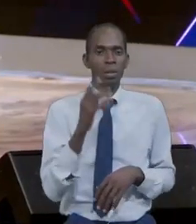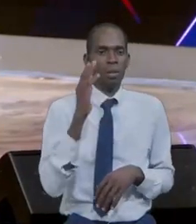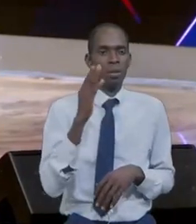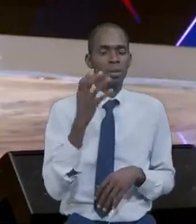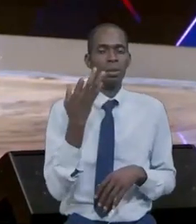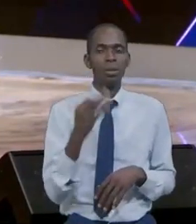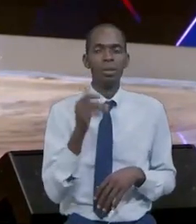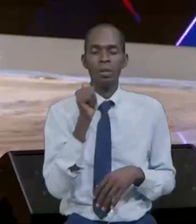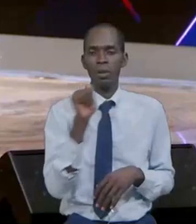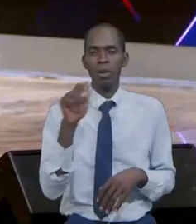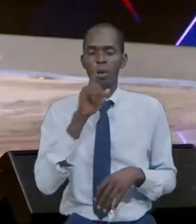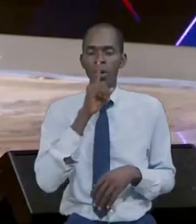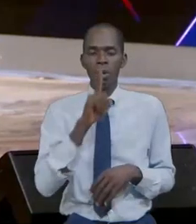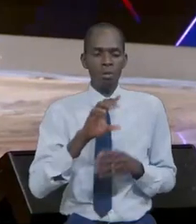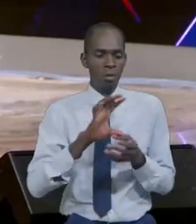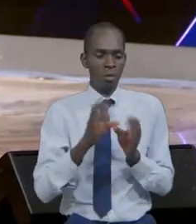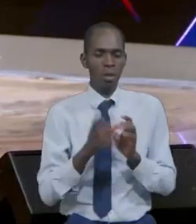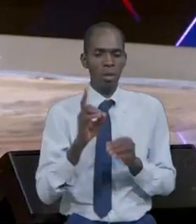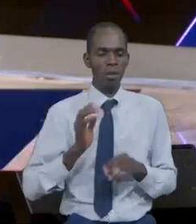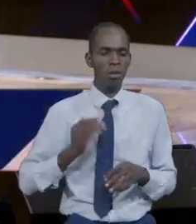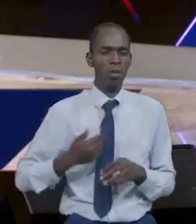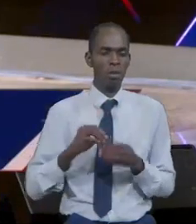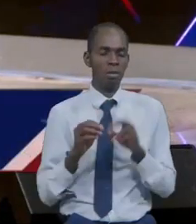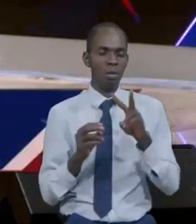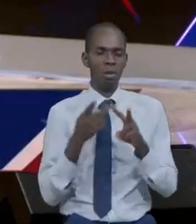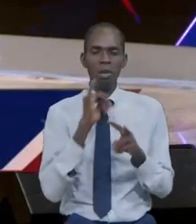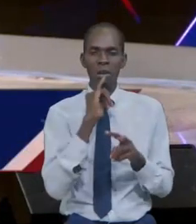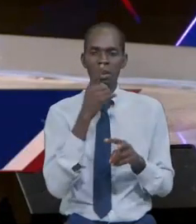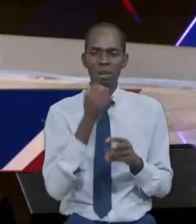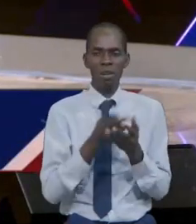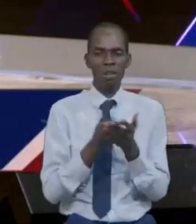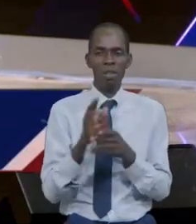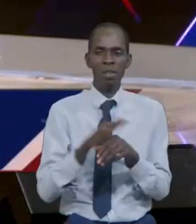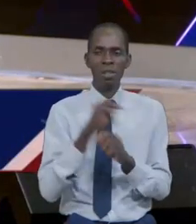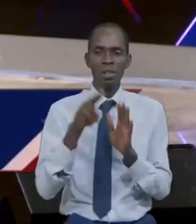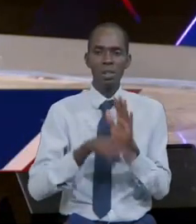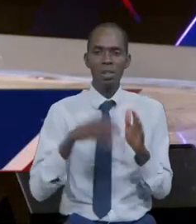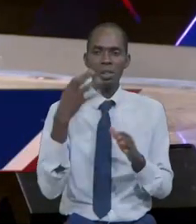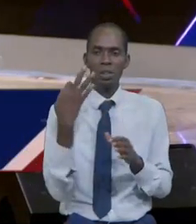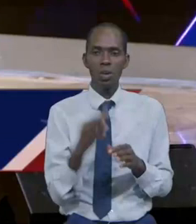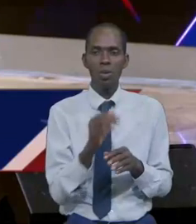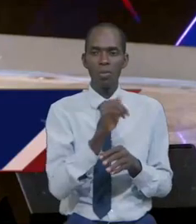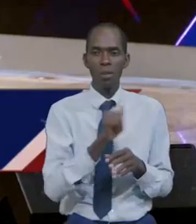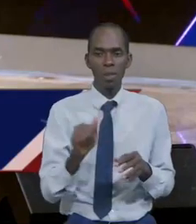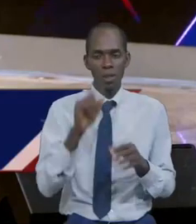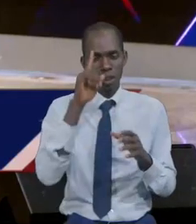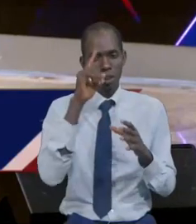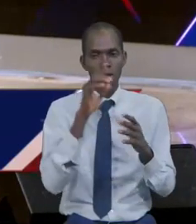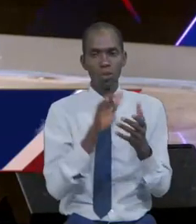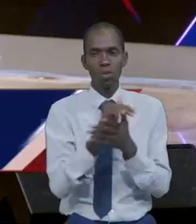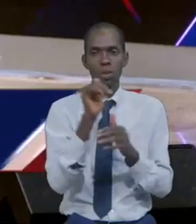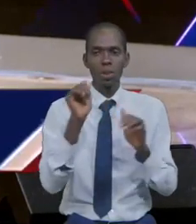âme véritablement sauvée. Deuxième point, c'est la véracité d'un saint fiable et